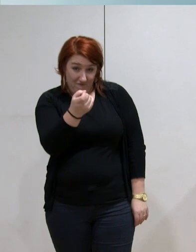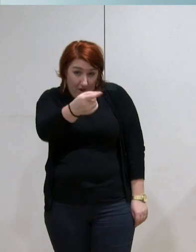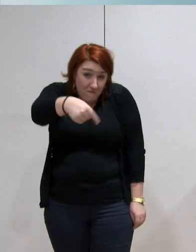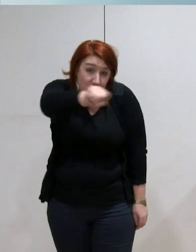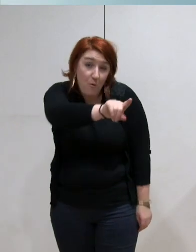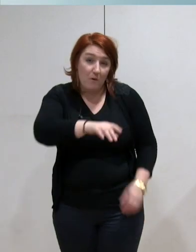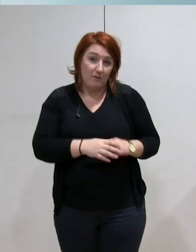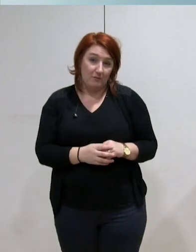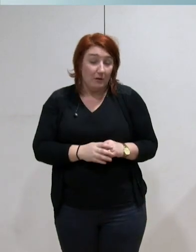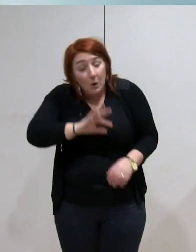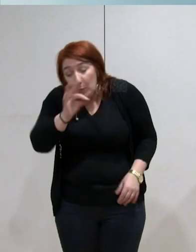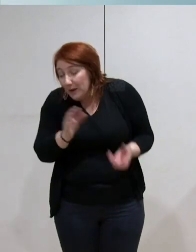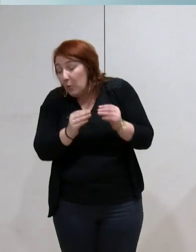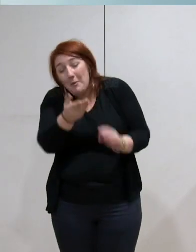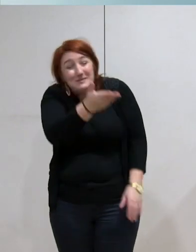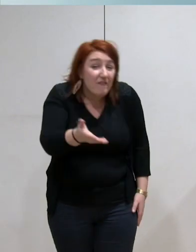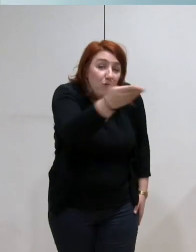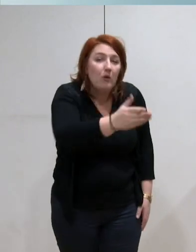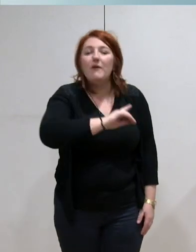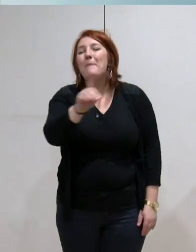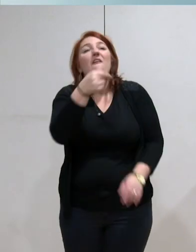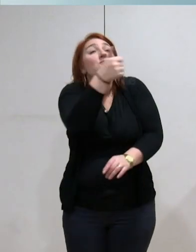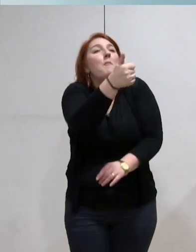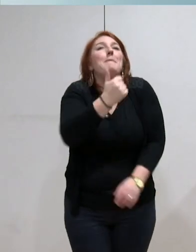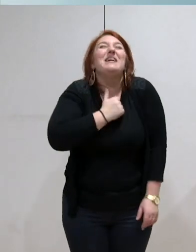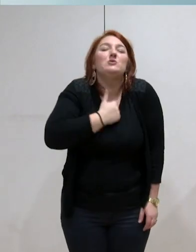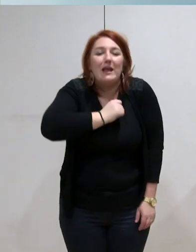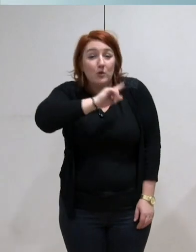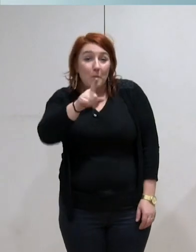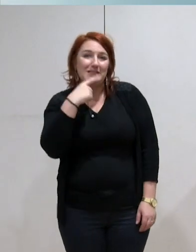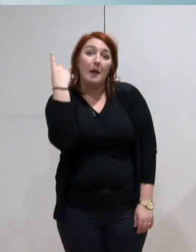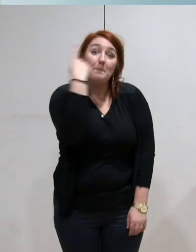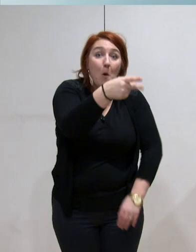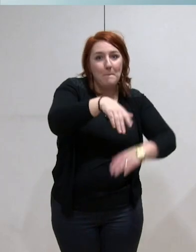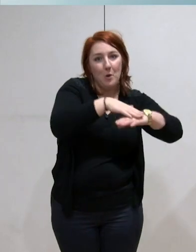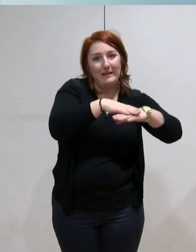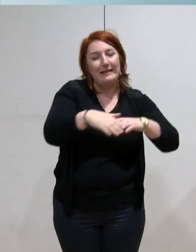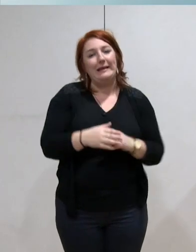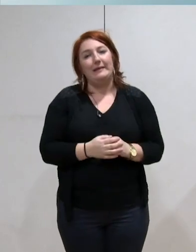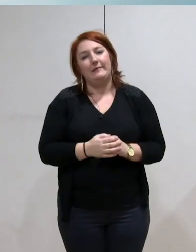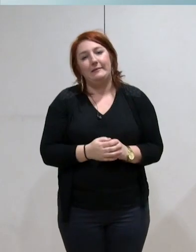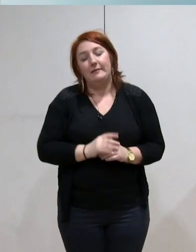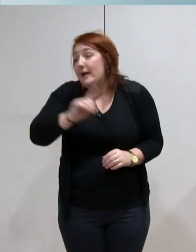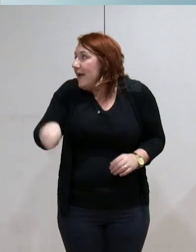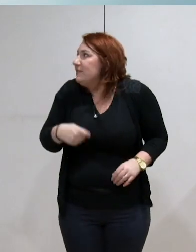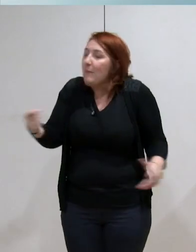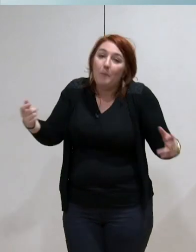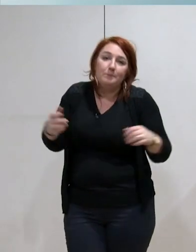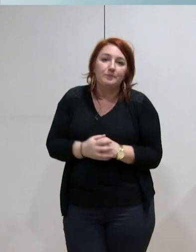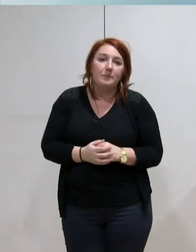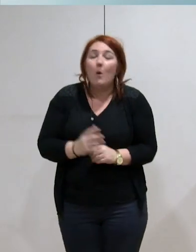le problème enfin pas vous personnellement mais c'est votre politique évidemment et on comprend pourquoi